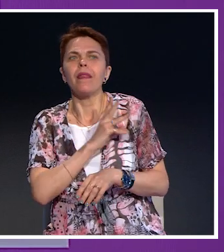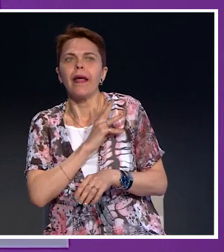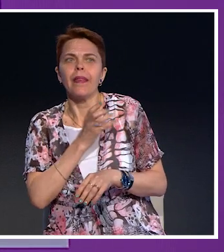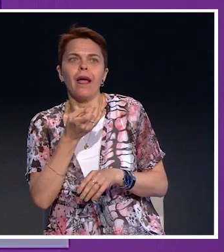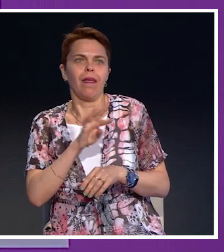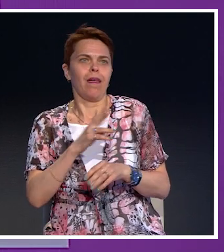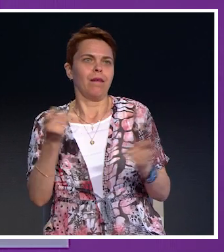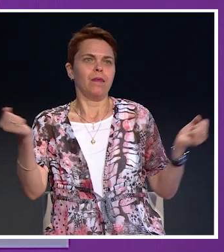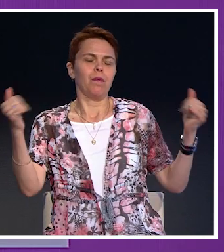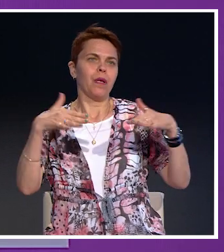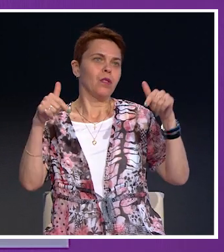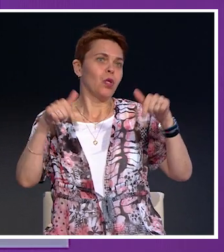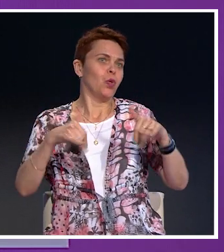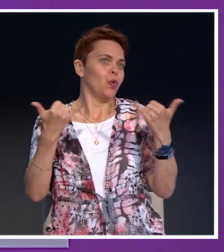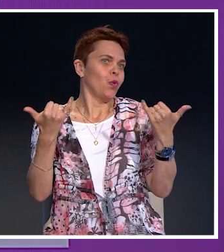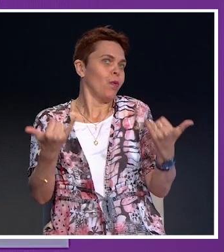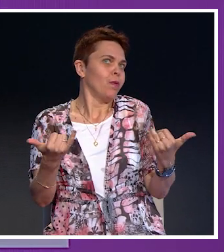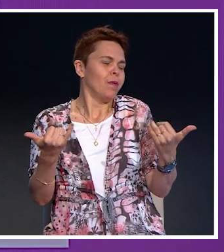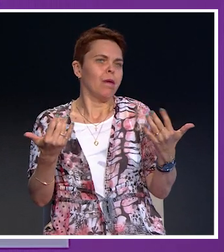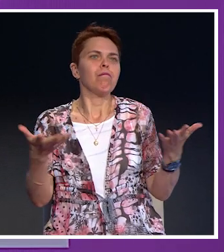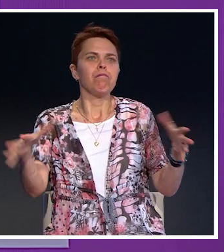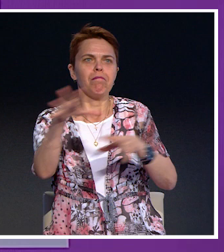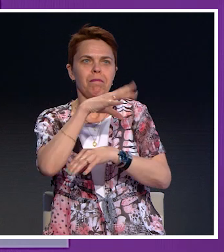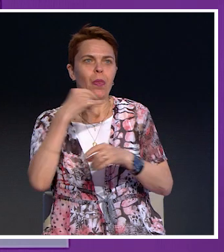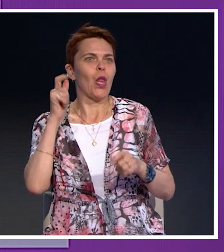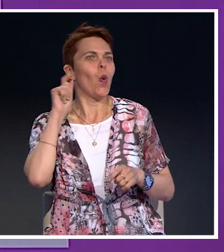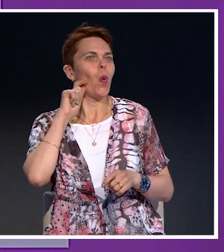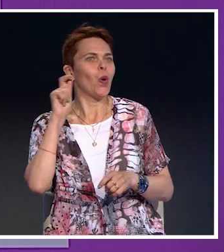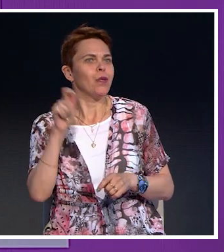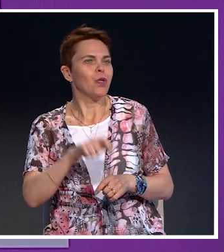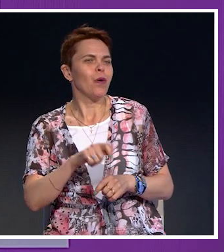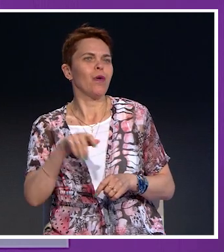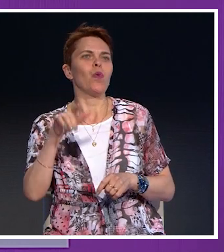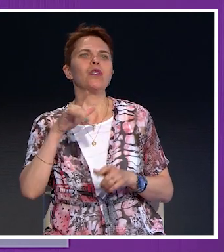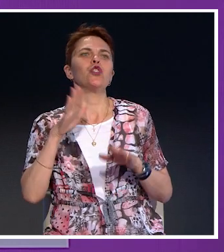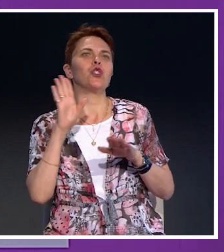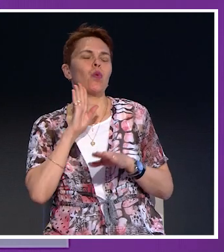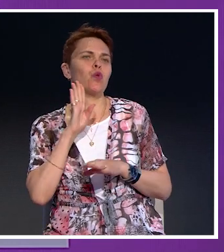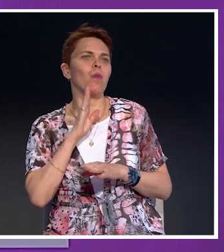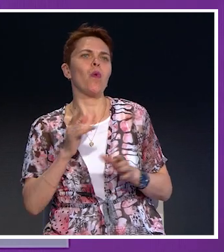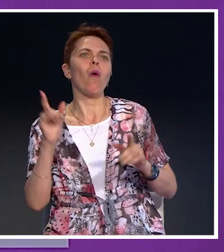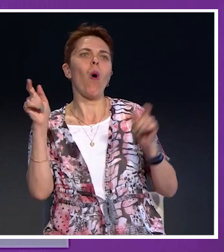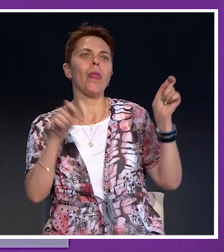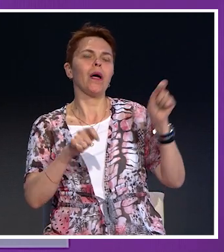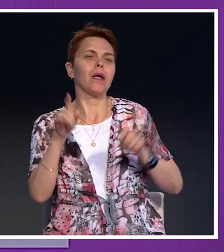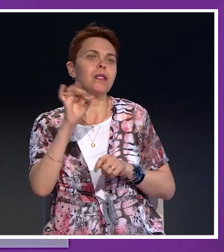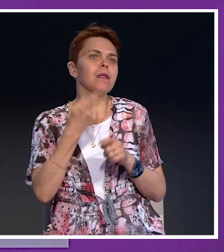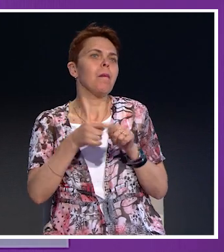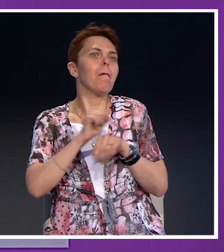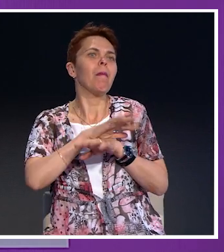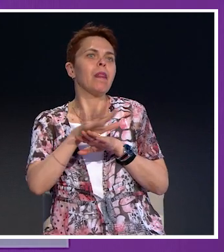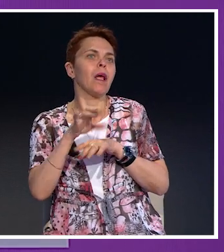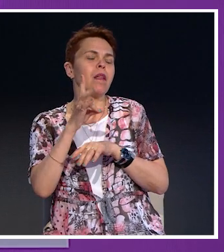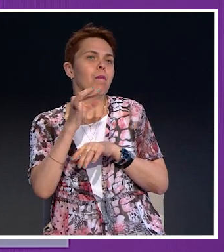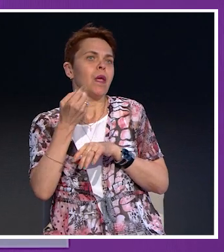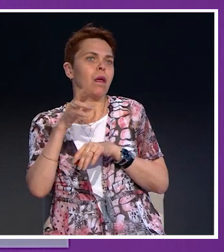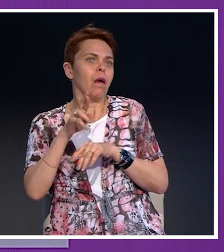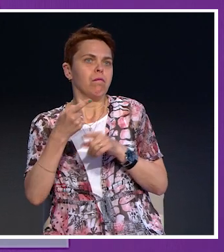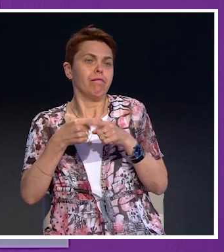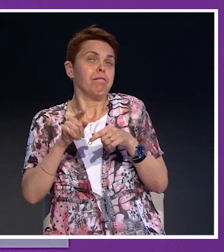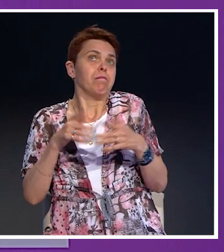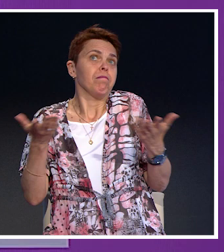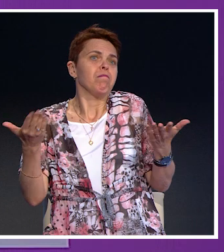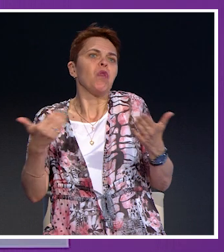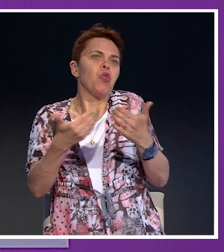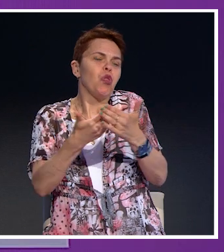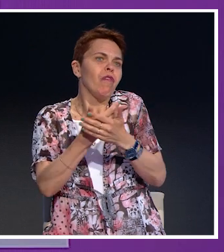натхнення зібратися сьогодні разом з нами на Українському жіночому конгресі онлайн. Пандемія коронавірусу